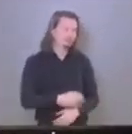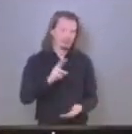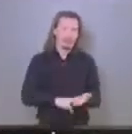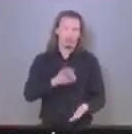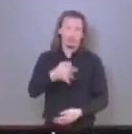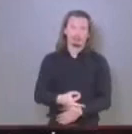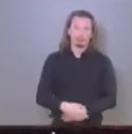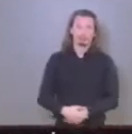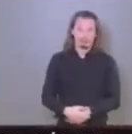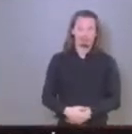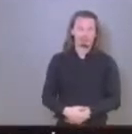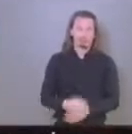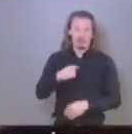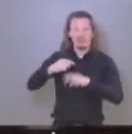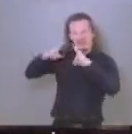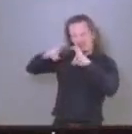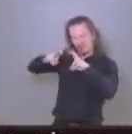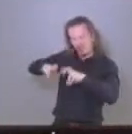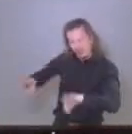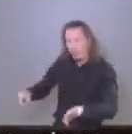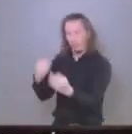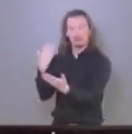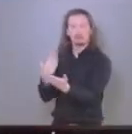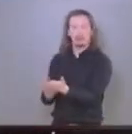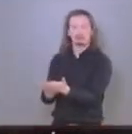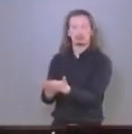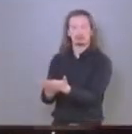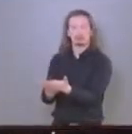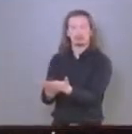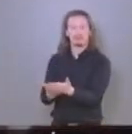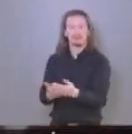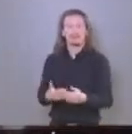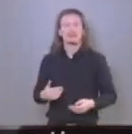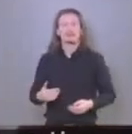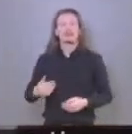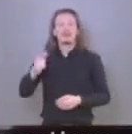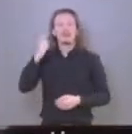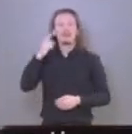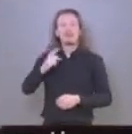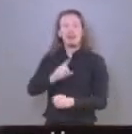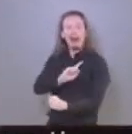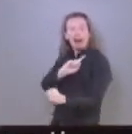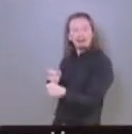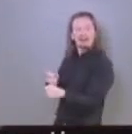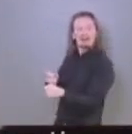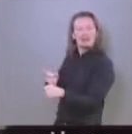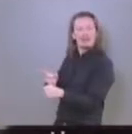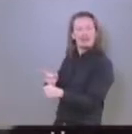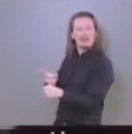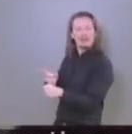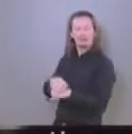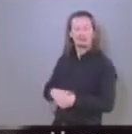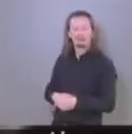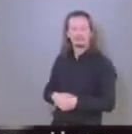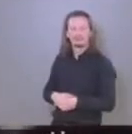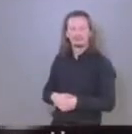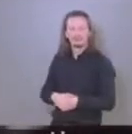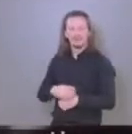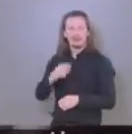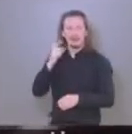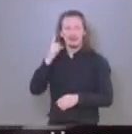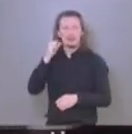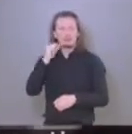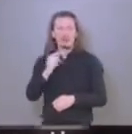vrai. On va chercher et voilà ce que j'ai trouvé. Pour se défendre de ces accusations, M.